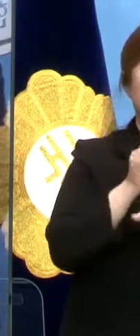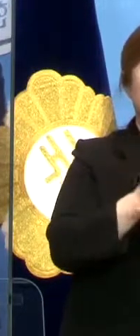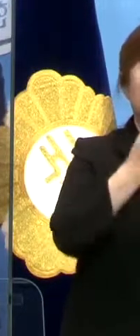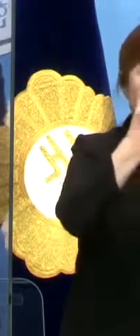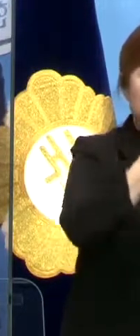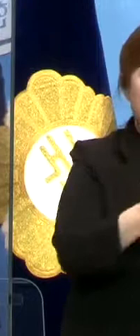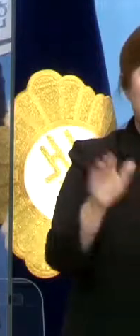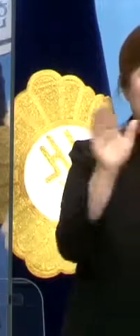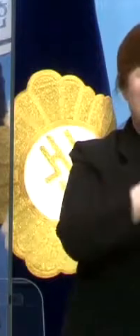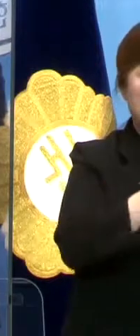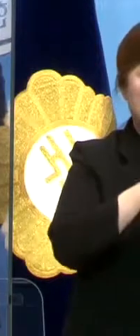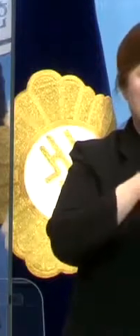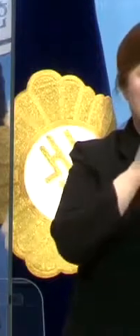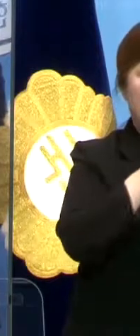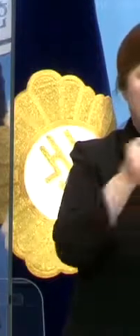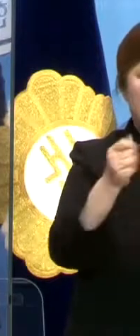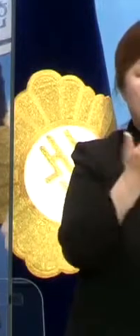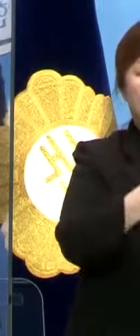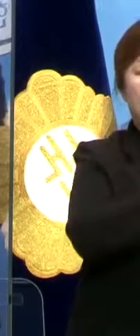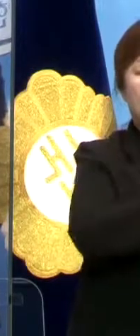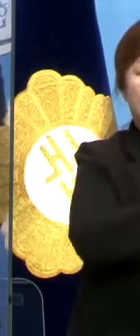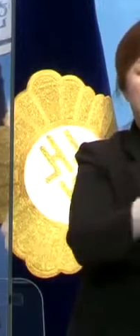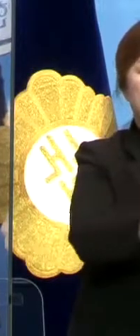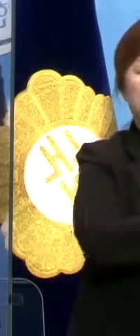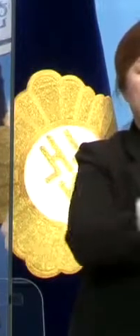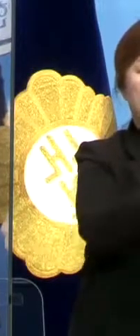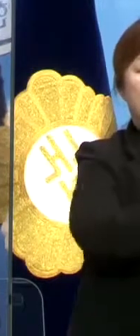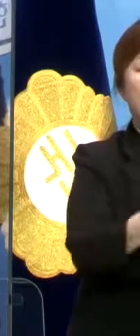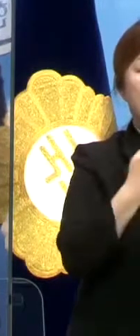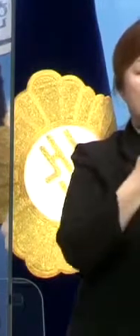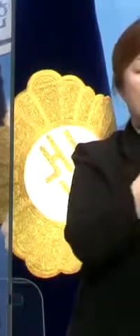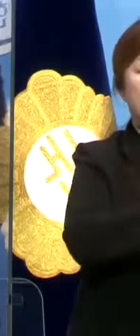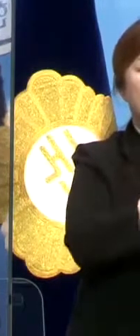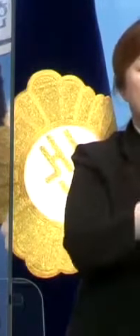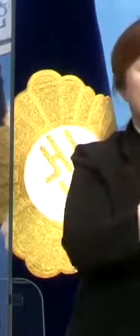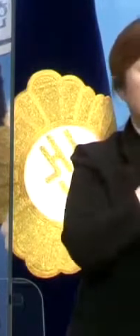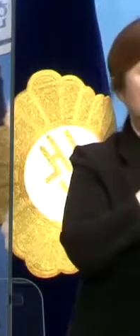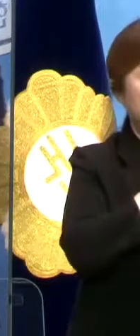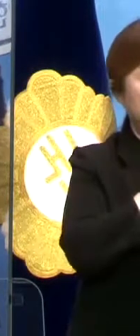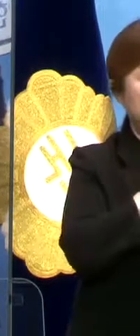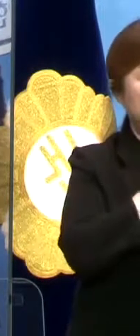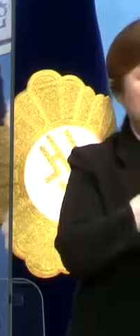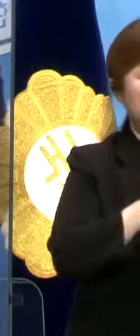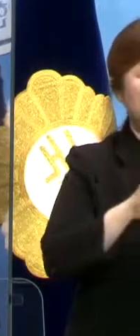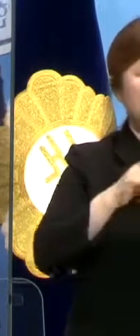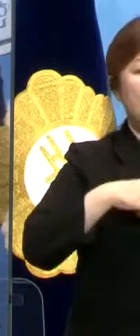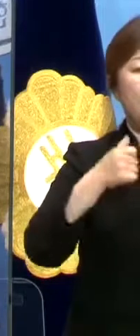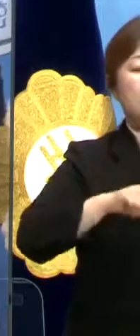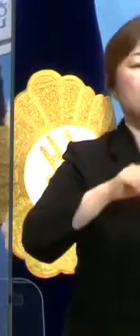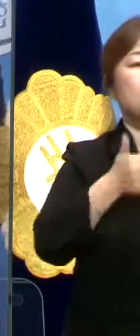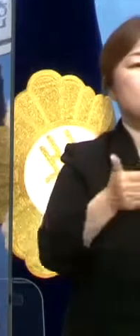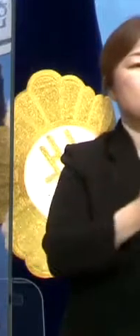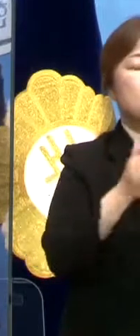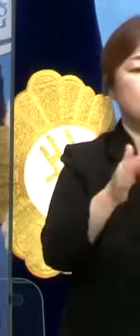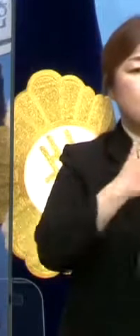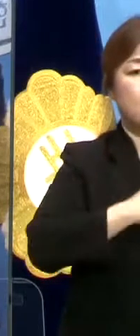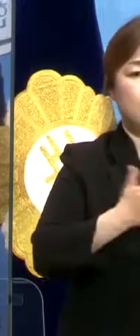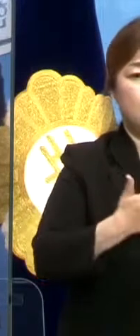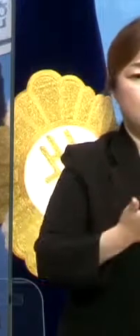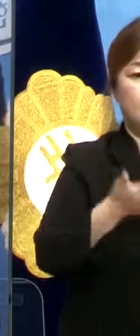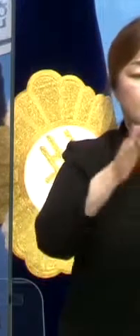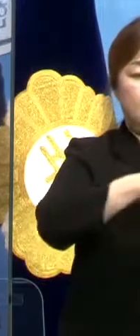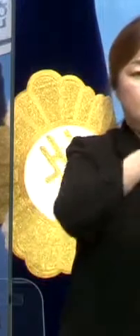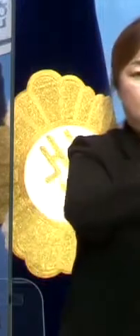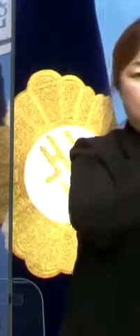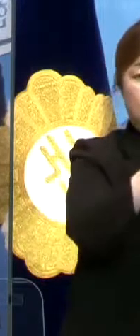근무하는 살찌고 내게는 특수 건강 금지를 진단해야 된 설명한 저희들은 애가 죽고 난 뒤 알았습니다 그러나 쿠팡